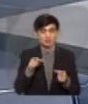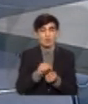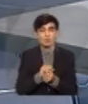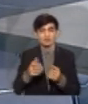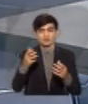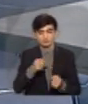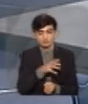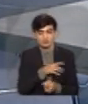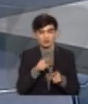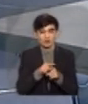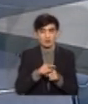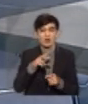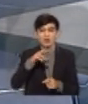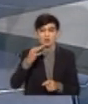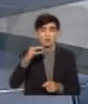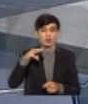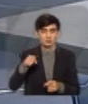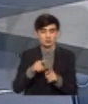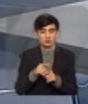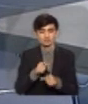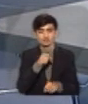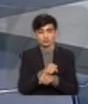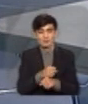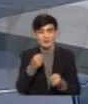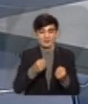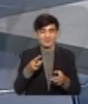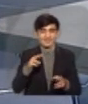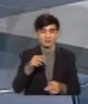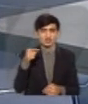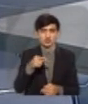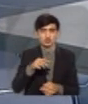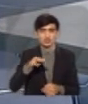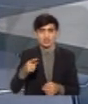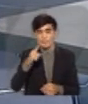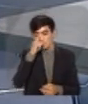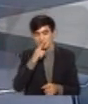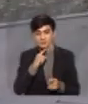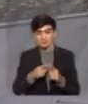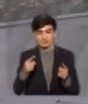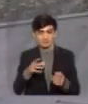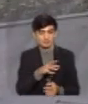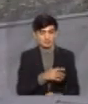получали льготные абонементы и могли оплачивать за стоянку автомобиля всего 1000 тенге в месяц.